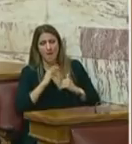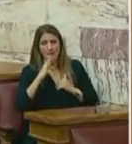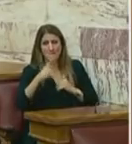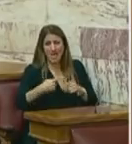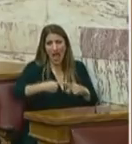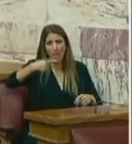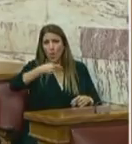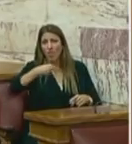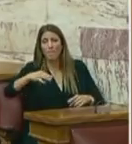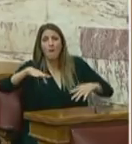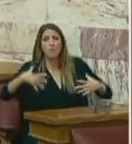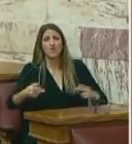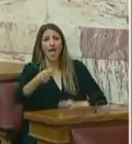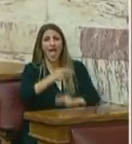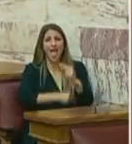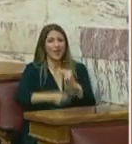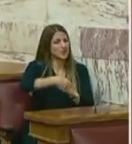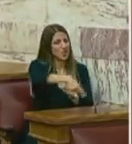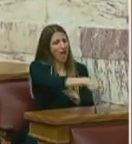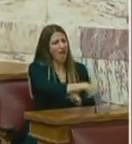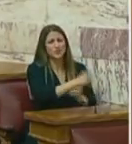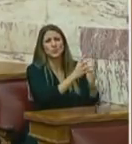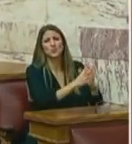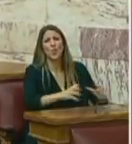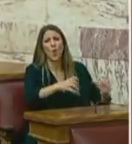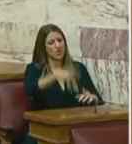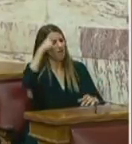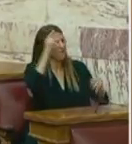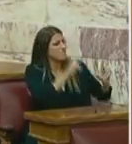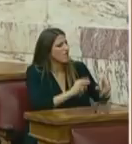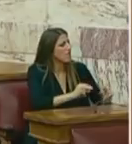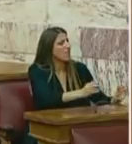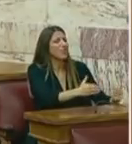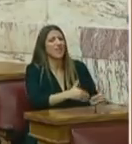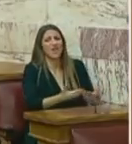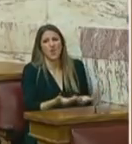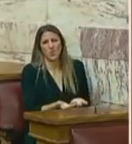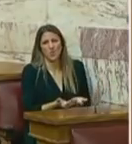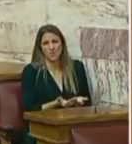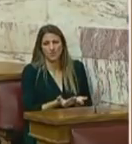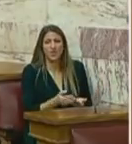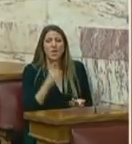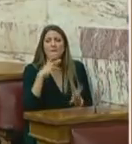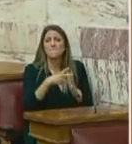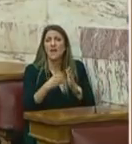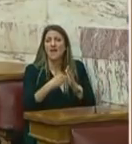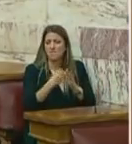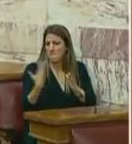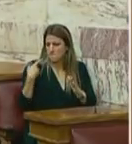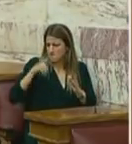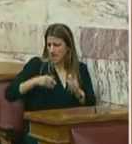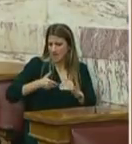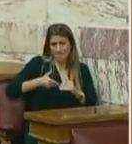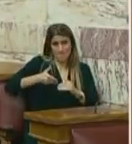αντιπολίτευση είναι άξιο προσοχής. Ανάλογο τη σύγχυση που εξέπεψε το γεγονός ότι πριν από λίγες μέρες αυτήν εδώ την